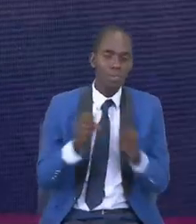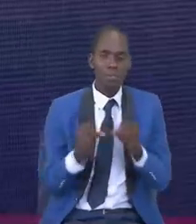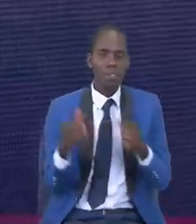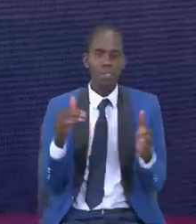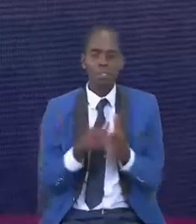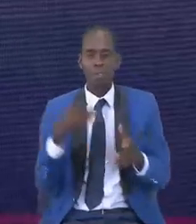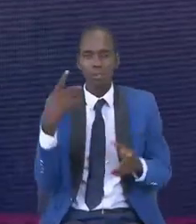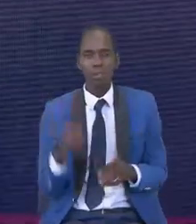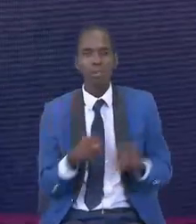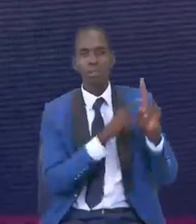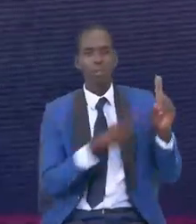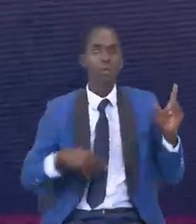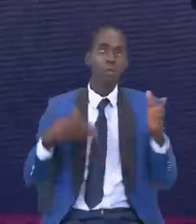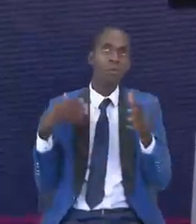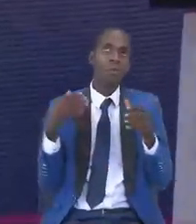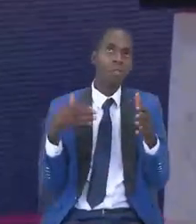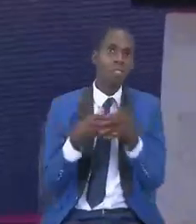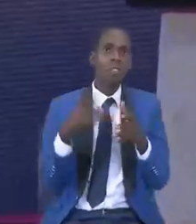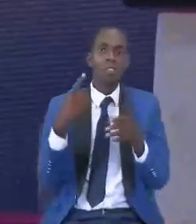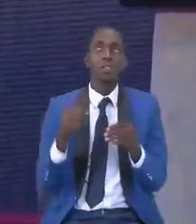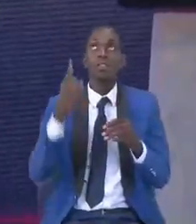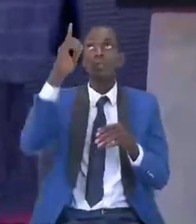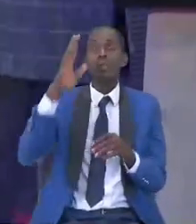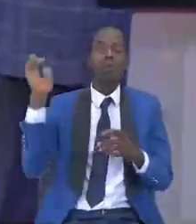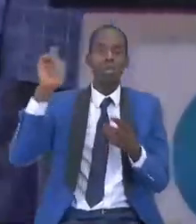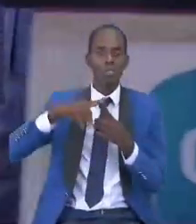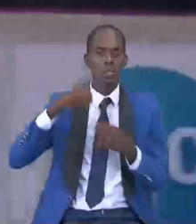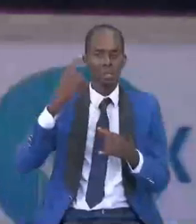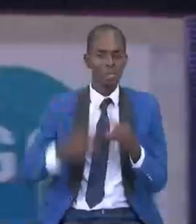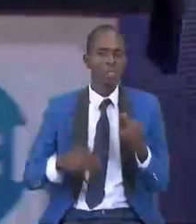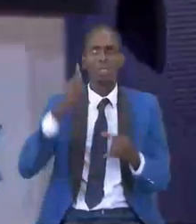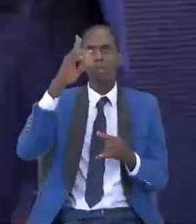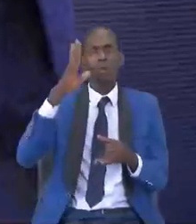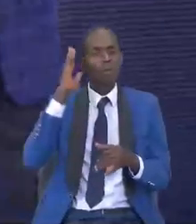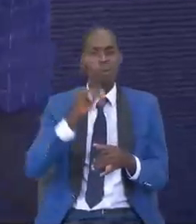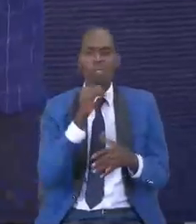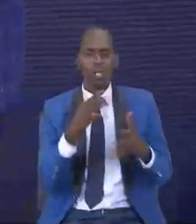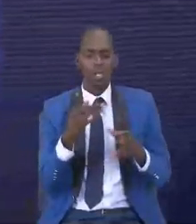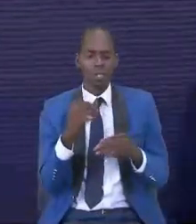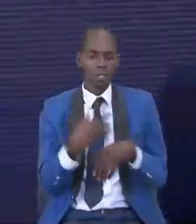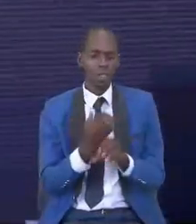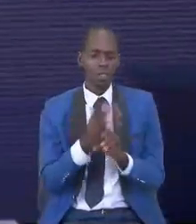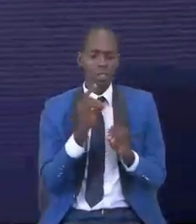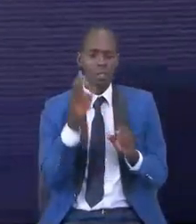combattre contre Dieu jusqu'à la fin. Dieu ne va pas permettre à la créature de vaincre le Créateur.